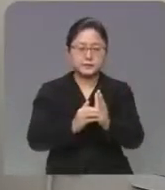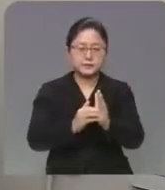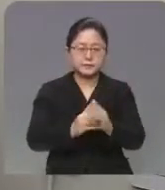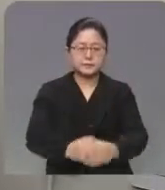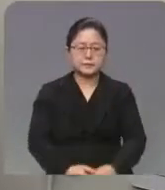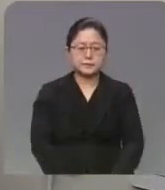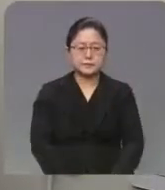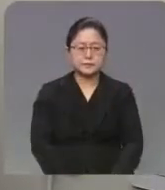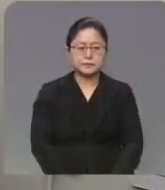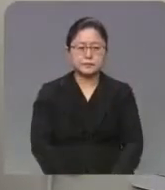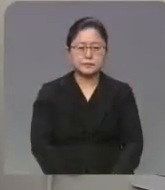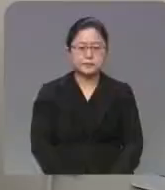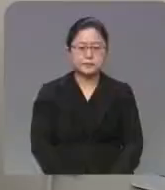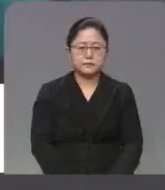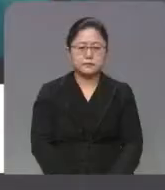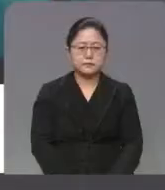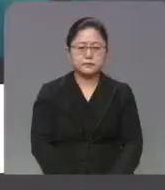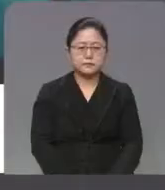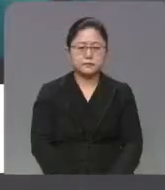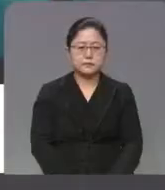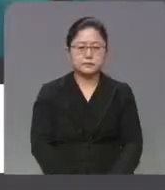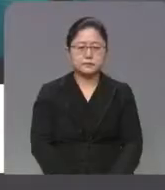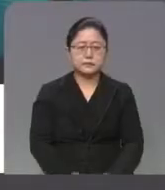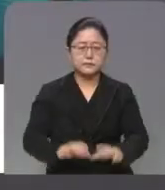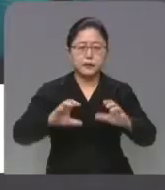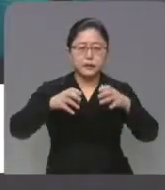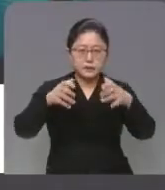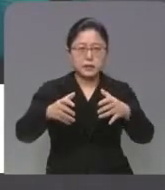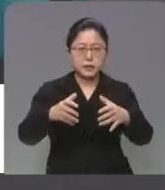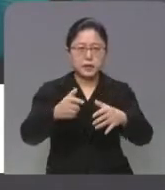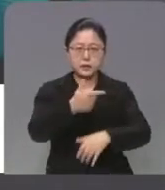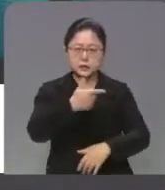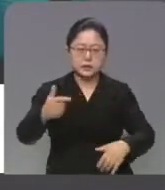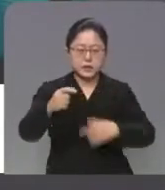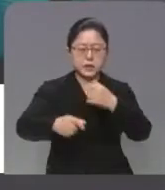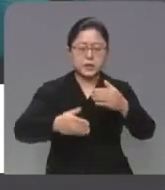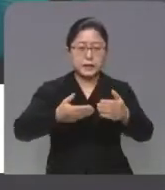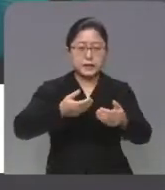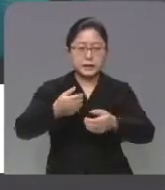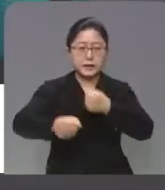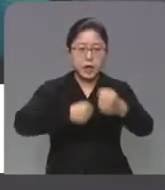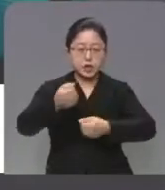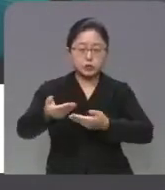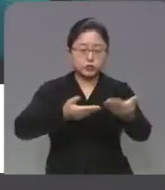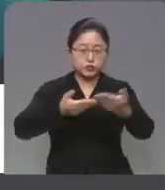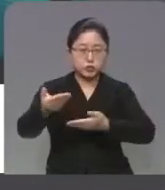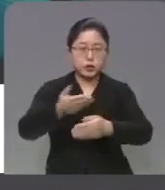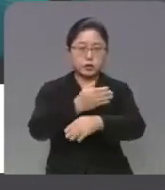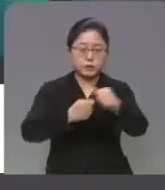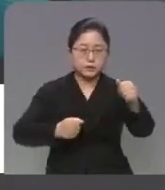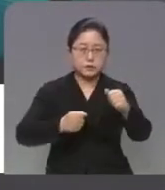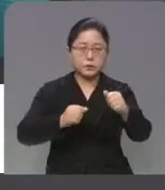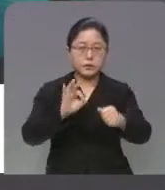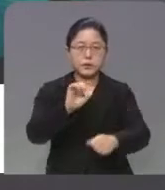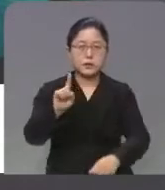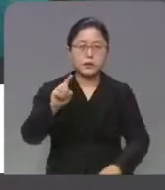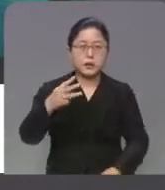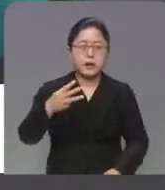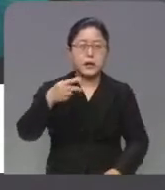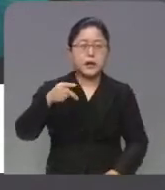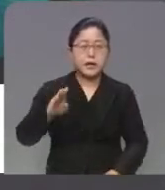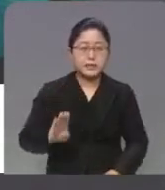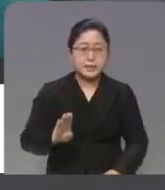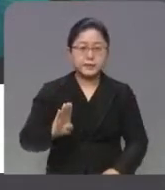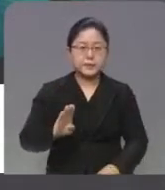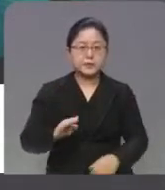KBS 뉴스 백미선입니다. 세계 최대 규모의 자유무역협정인 영내 포괄적 경제 동반자 협정,